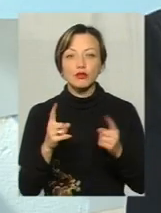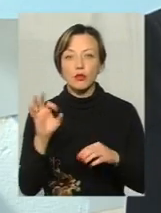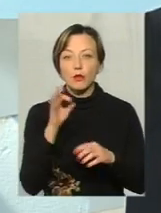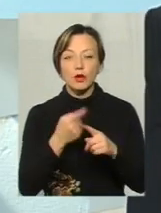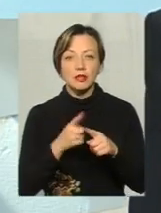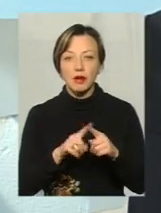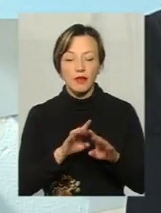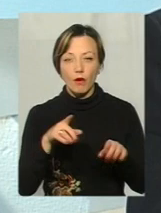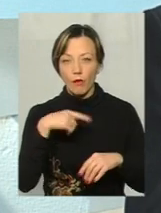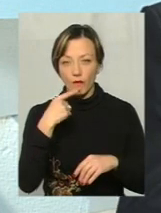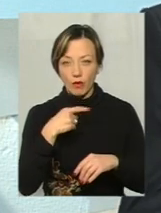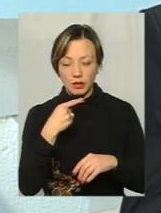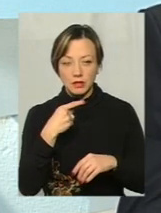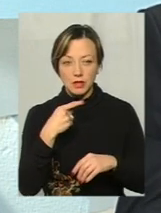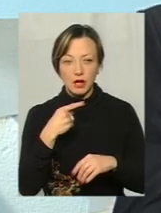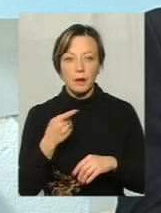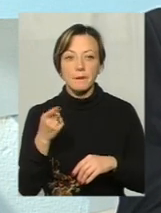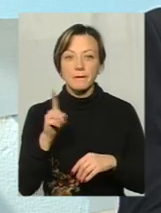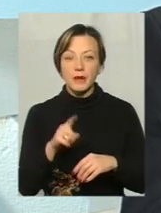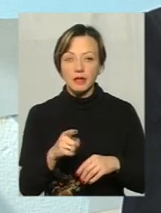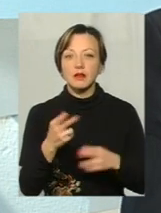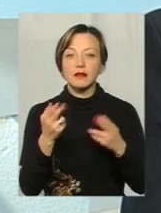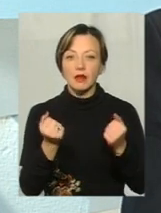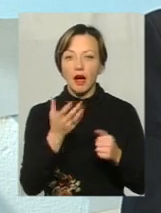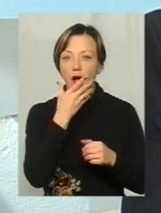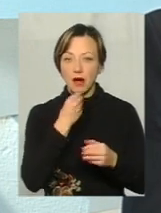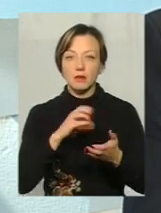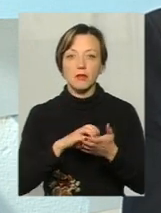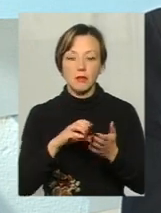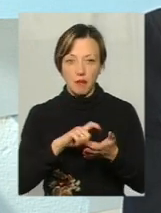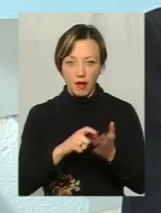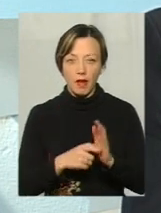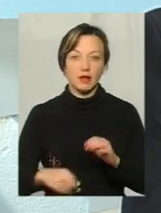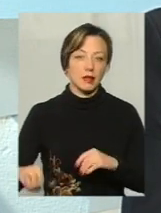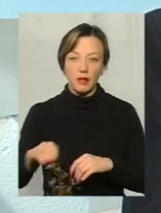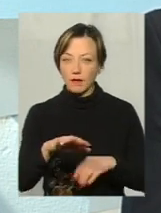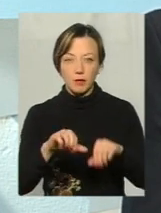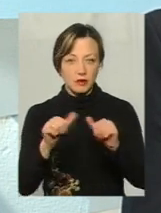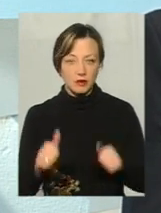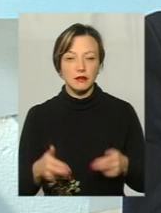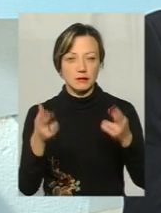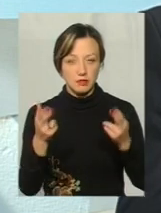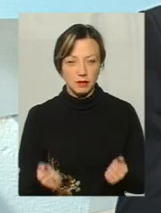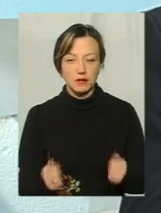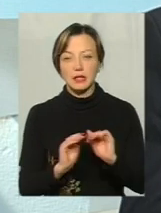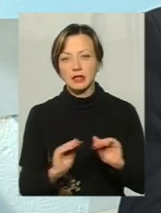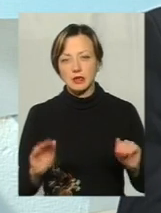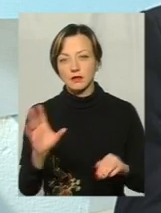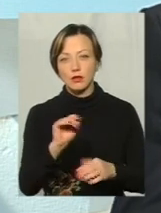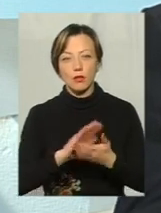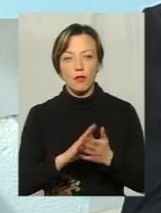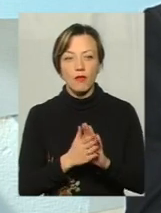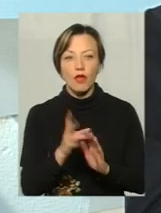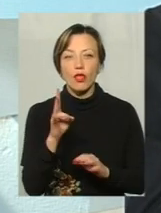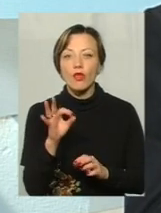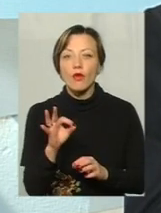чому про це не говориться? Тобто, при тому, що, да, гарна палата, європейського типу зараз там, дітям всі умови.